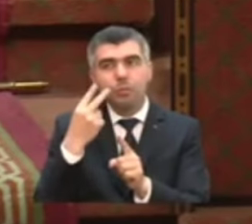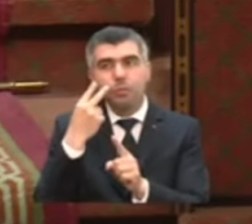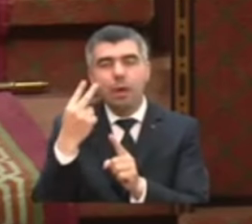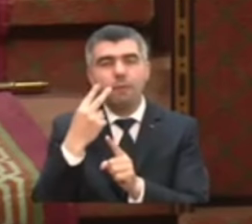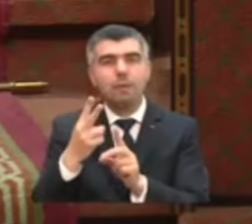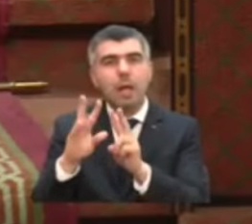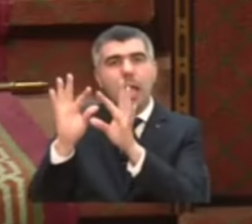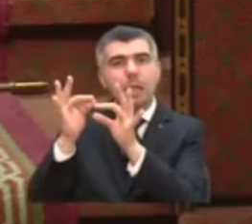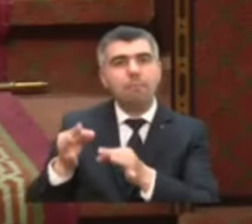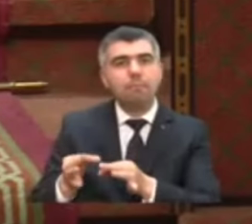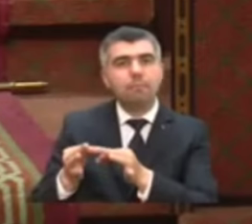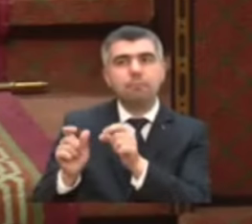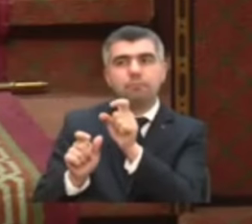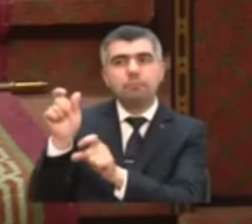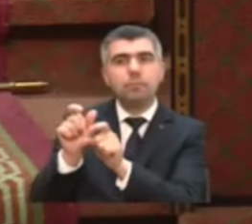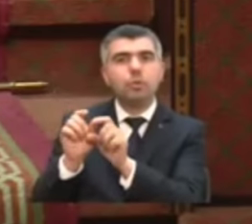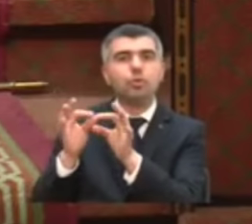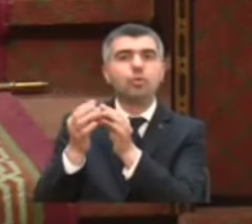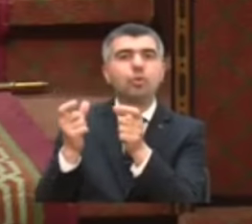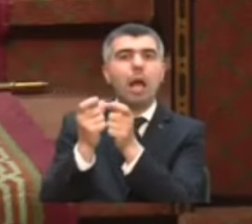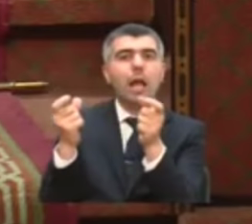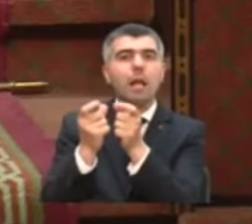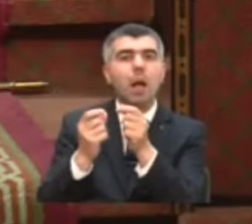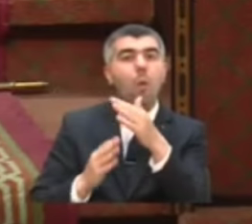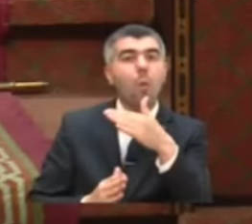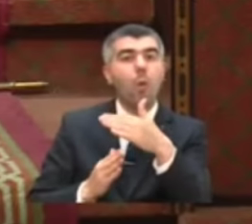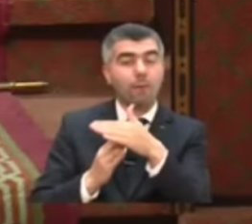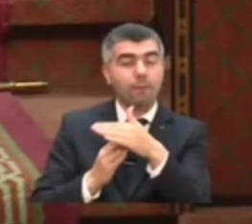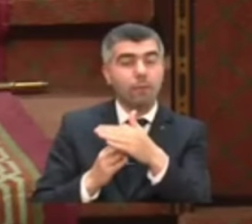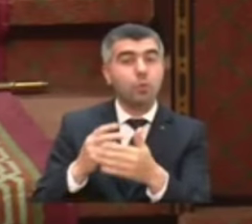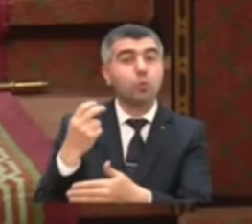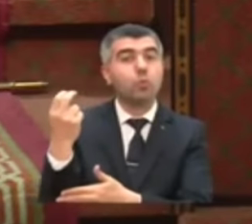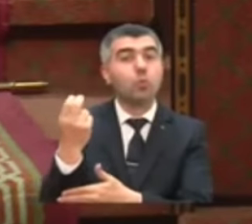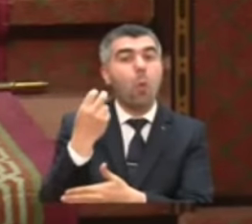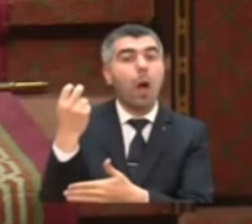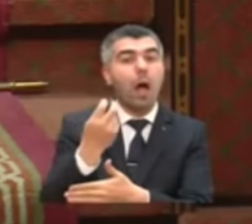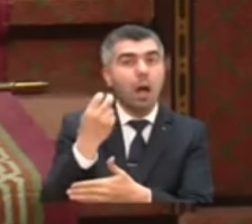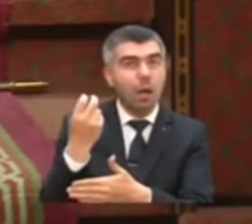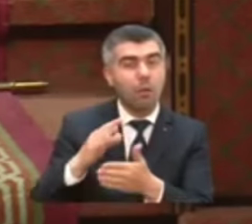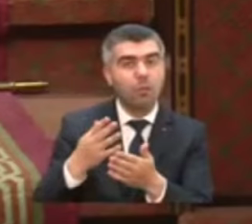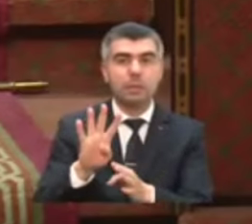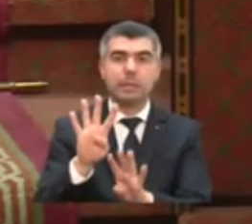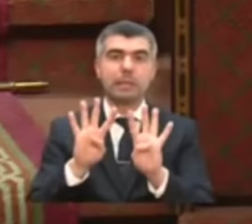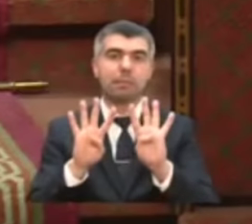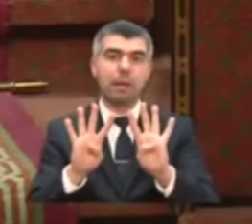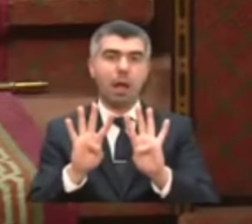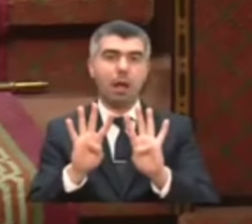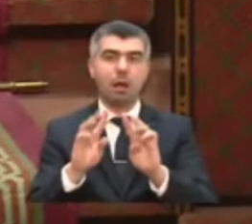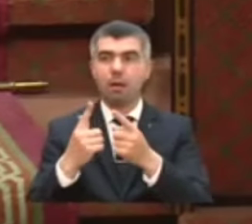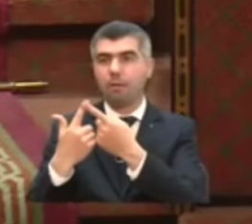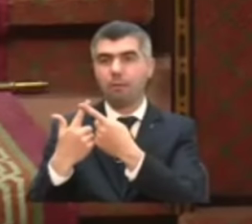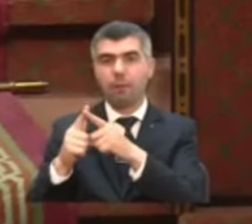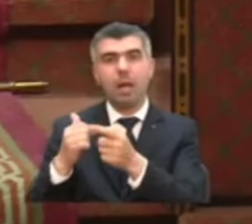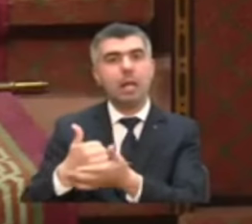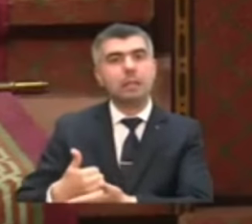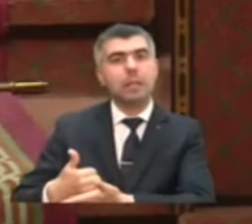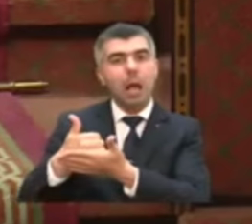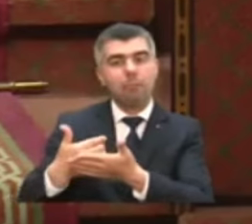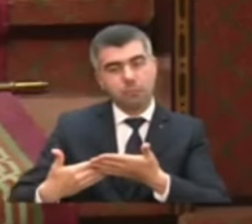الضرر بالنسبه لها، خصوصا القطاع ديال السياحه وغيرها، وتم تحديدها في 8 ديال القطاعات التي استمر دعمها الى حدود